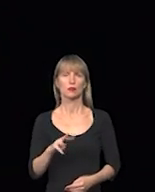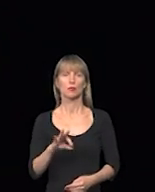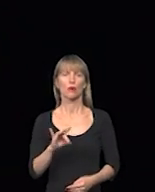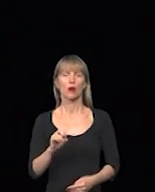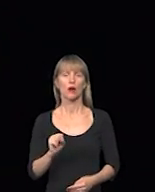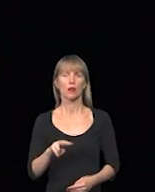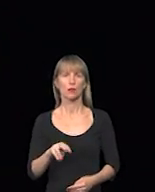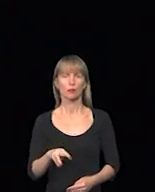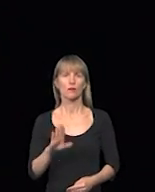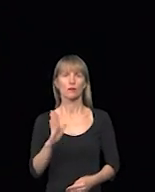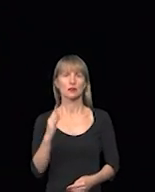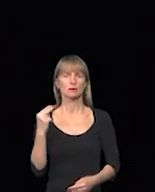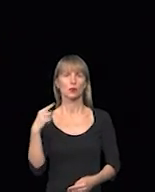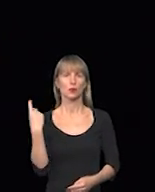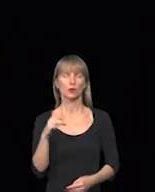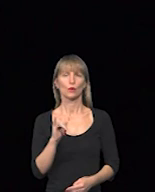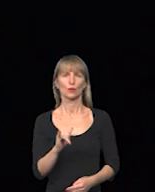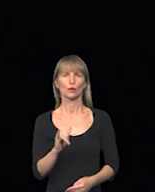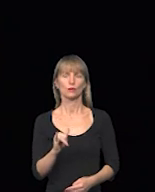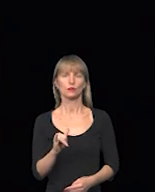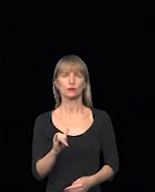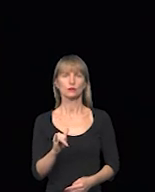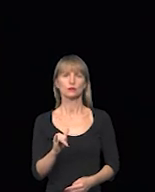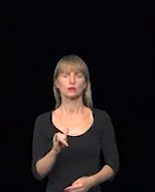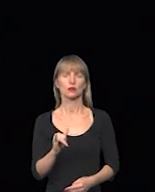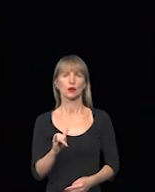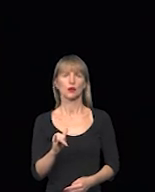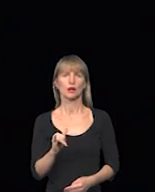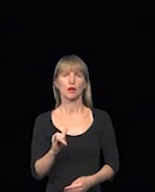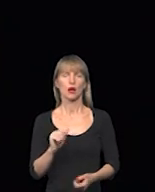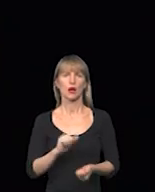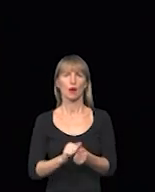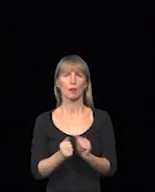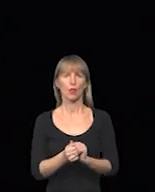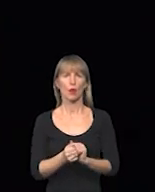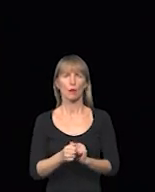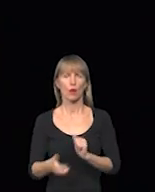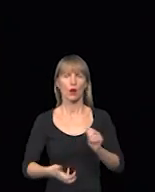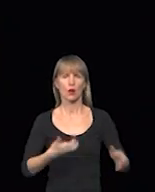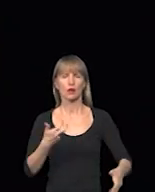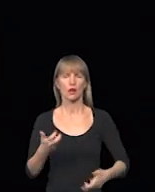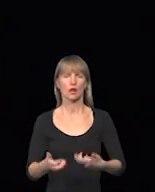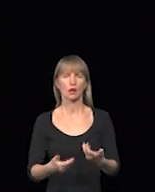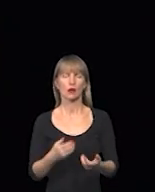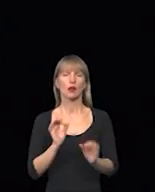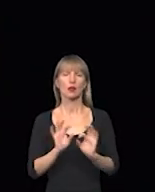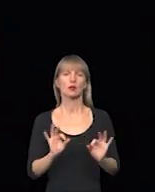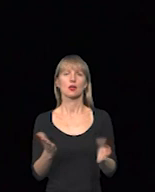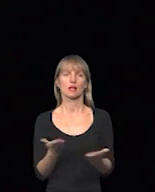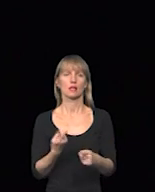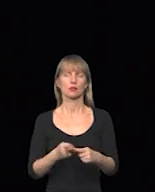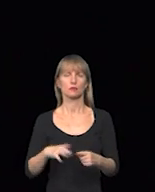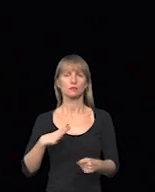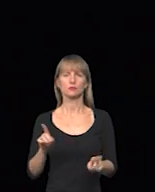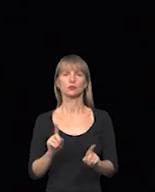муралом у Запорізькій області у Макрянському кам'яному кар'єрі. Розкажіть про те, як це відбувалося, що